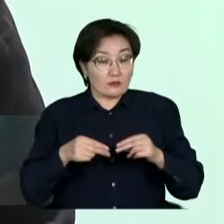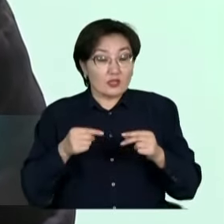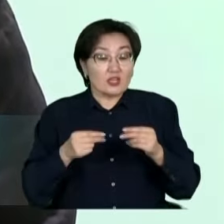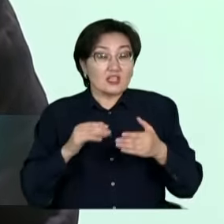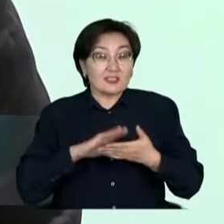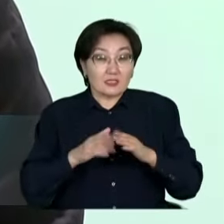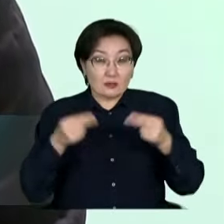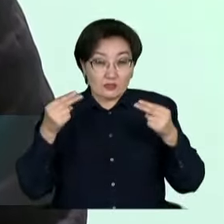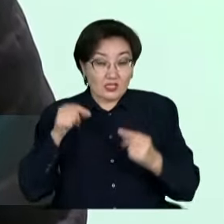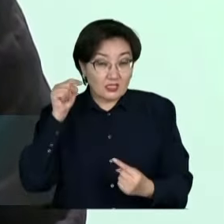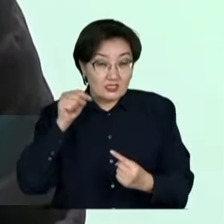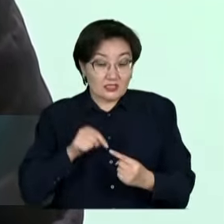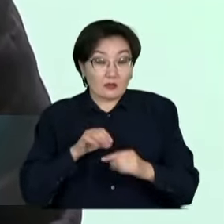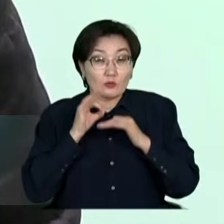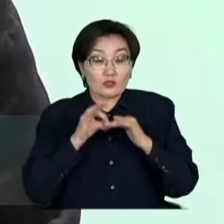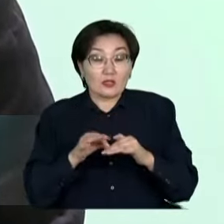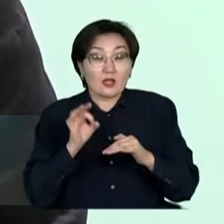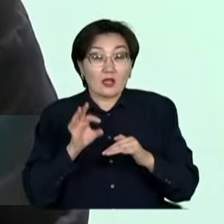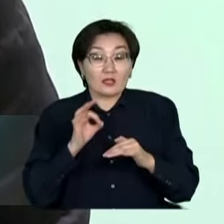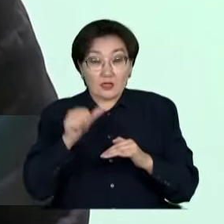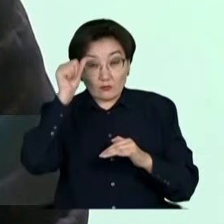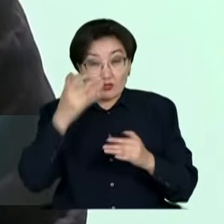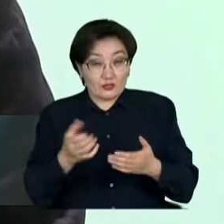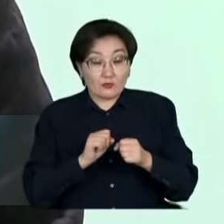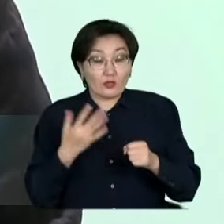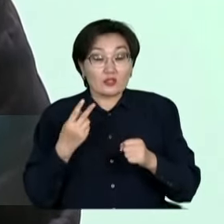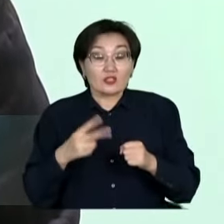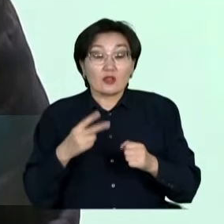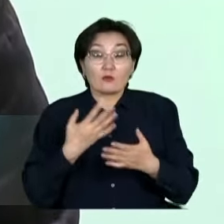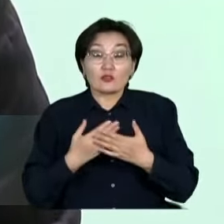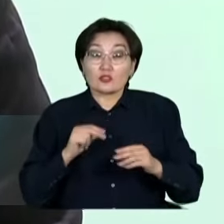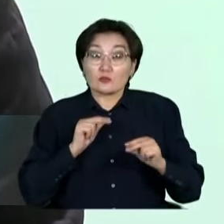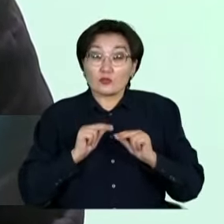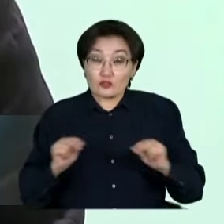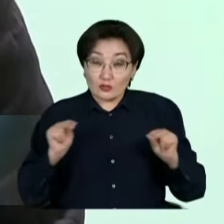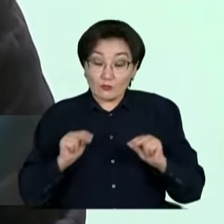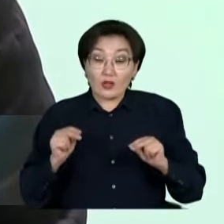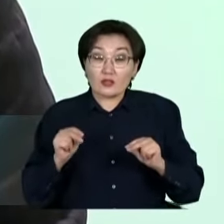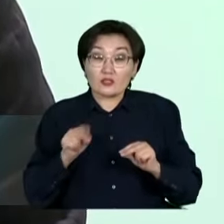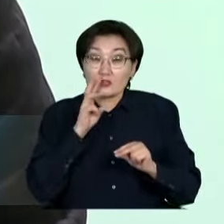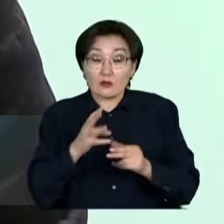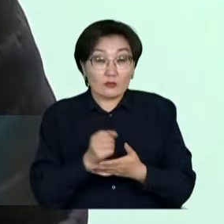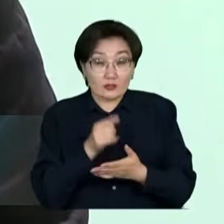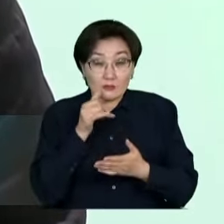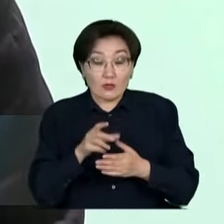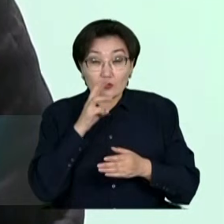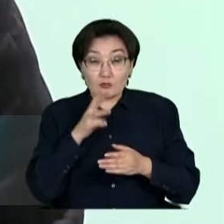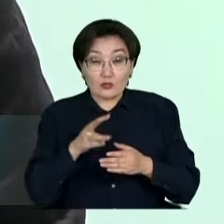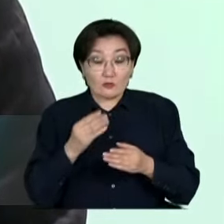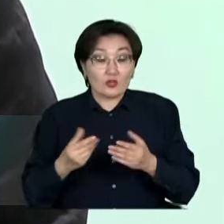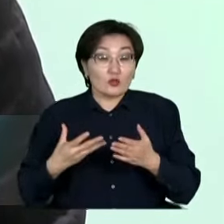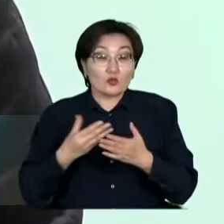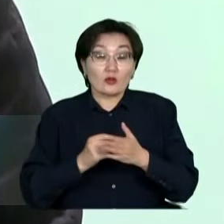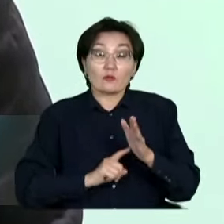жатыр. Қазіргі таңда октябрьді алмаған 20 шақты мұғалім үстінде мұғалім бар. Оларға да айлық жалақылары түсіп